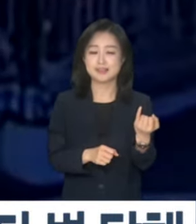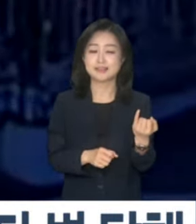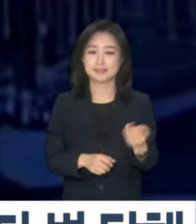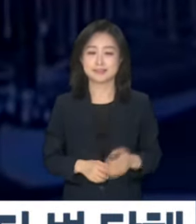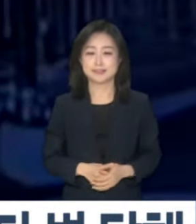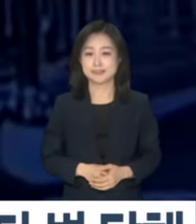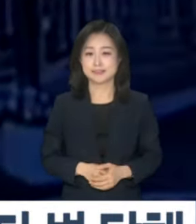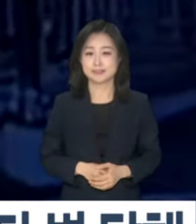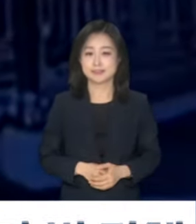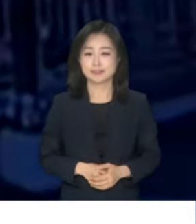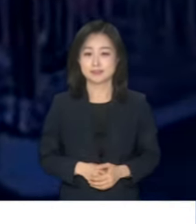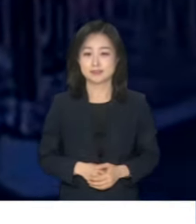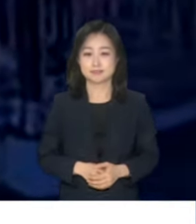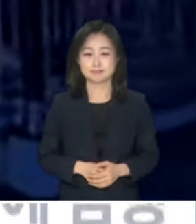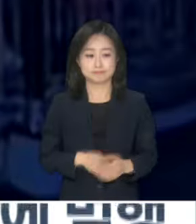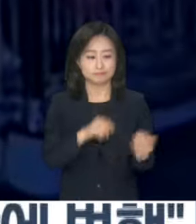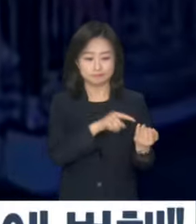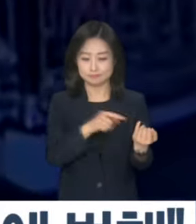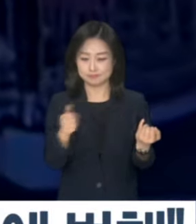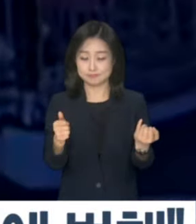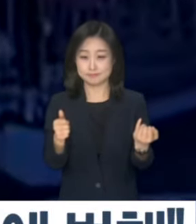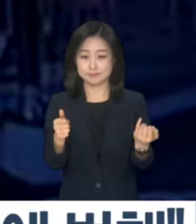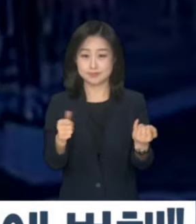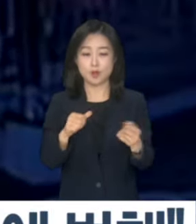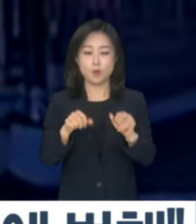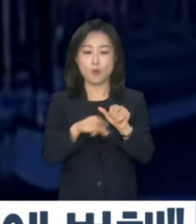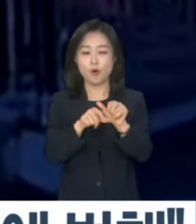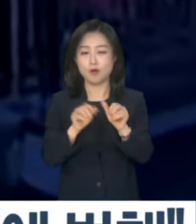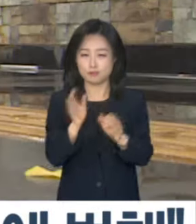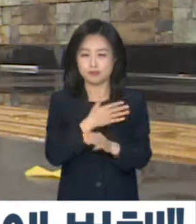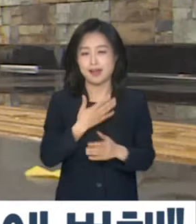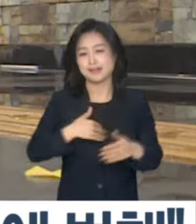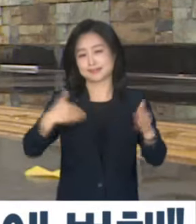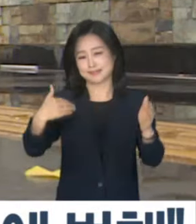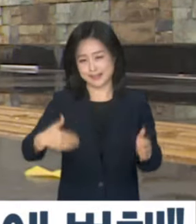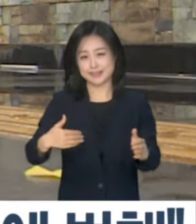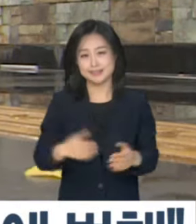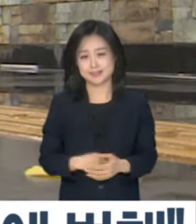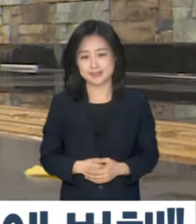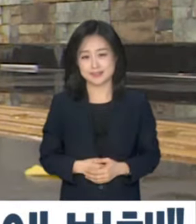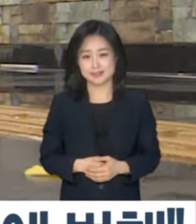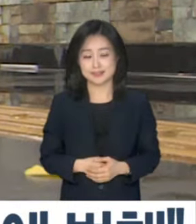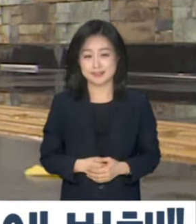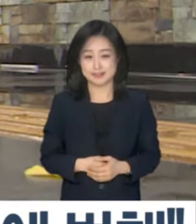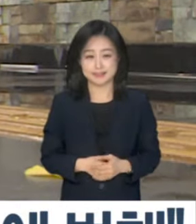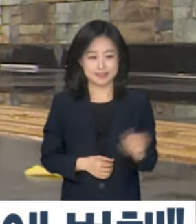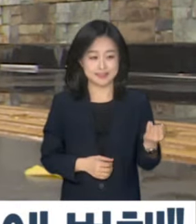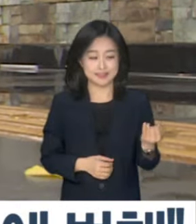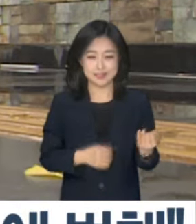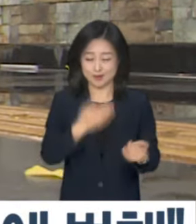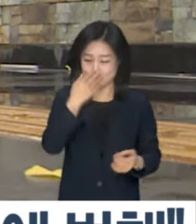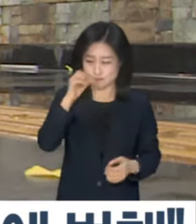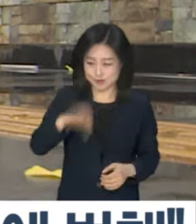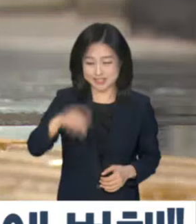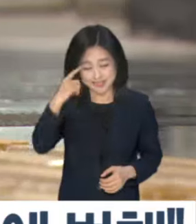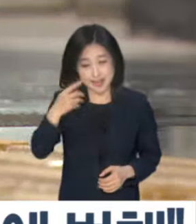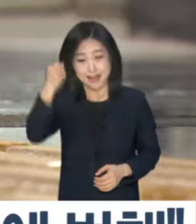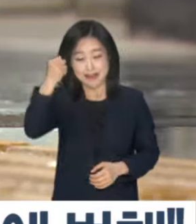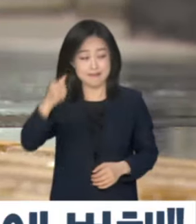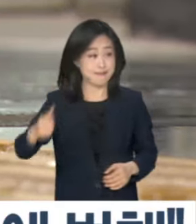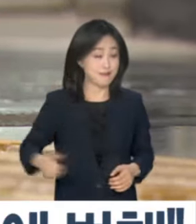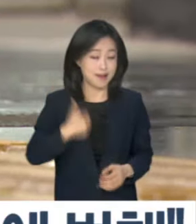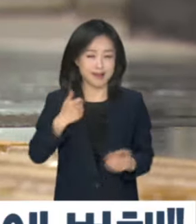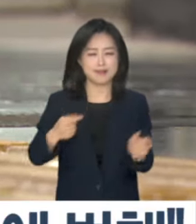당했습니다. B씨는 피해자와 지난해 5월경부터 알고 지내던 사이로 경찰 조사에서 피해자가 자신을 무시한다는 생각에